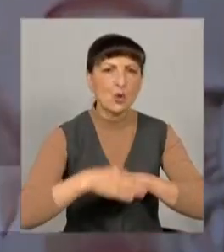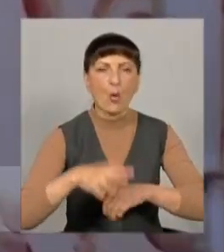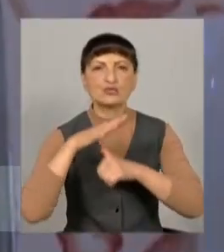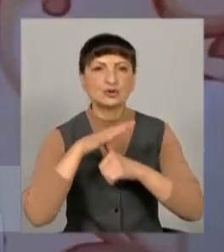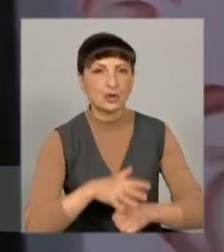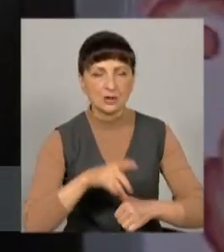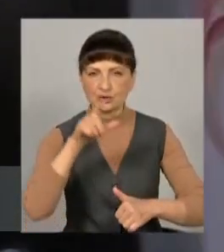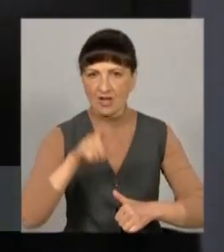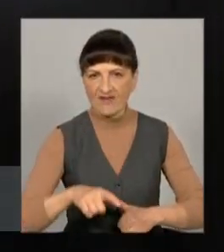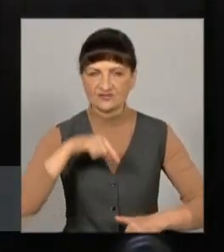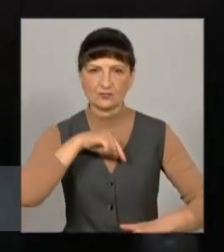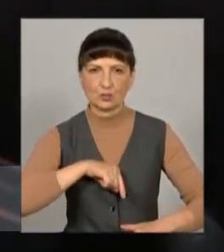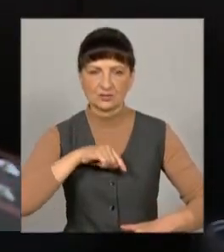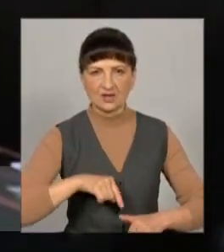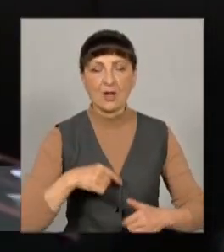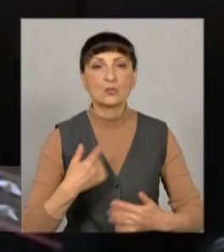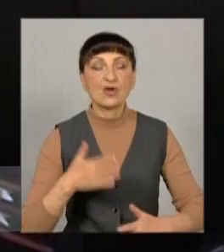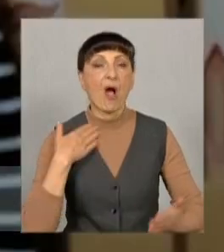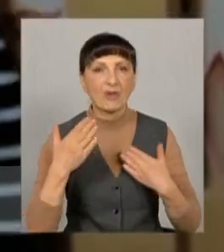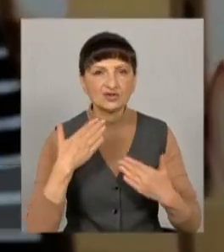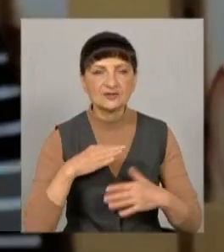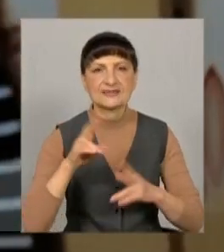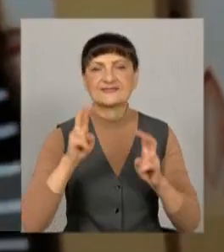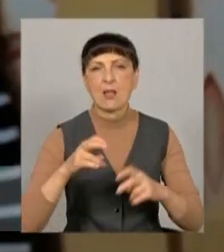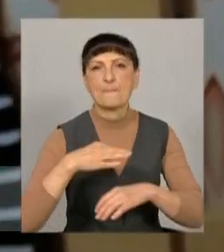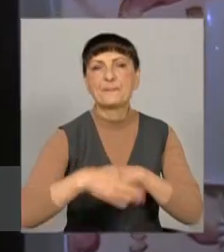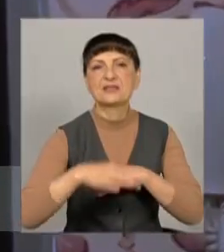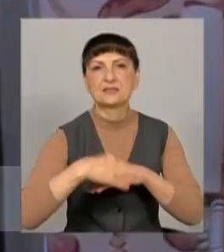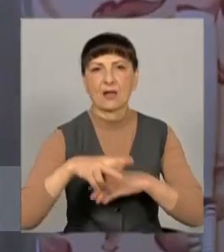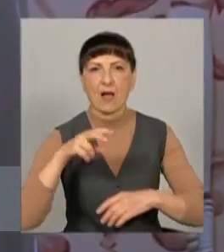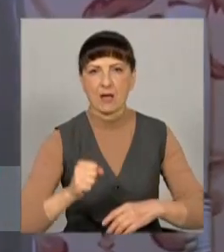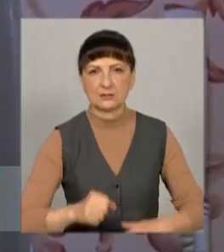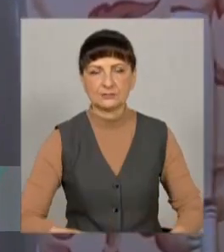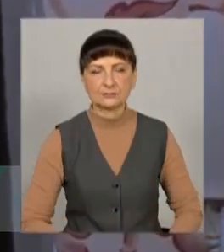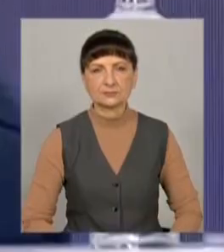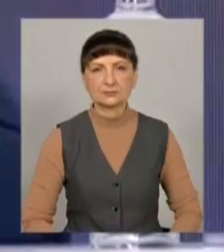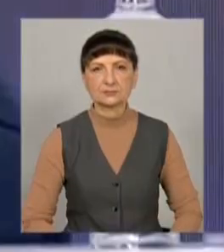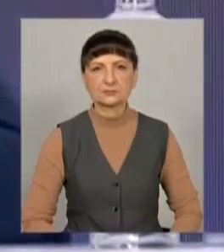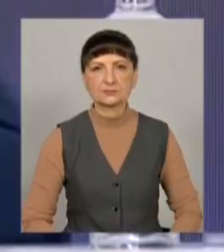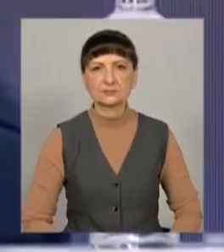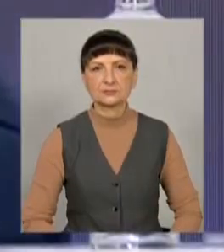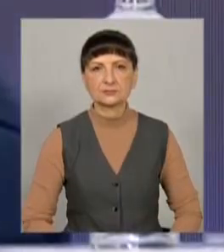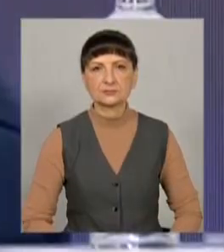унижающее человеческое достоинство обращение отныне будет считаться пытками, заявили в МВД.